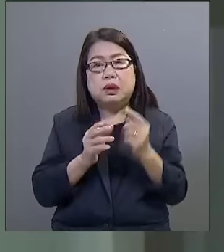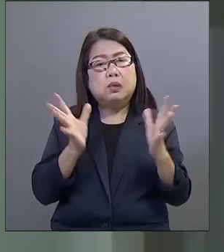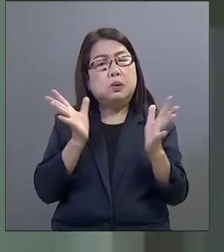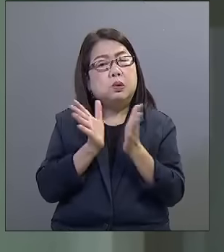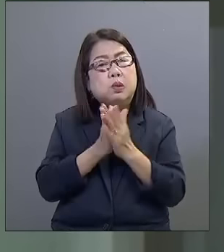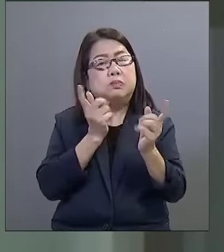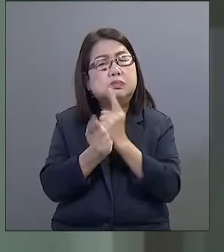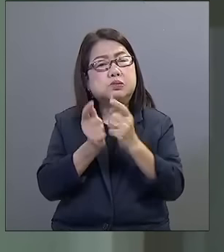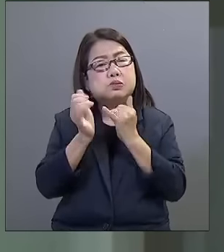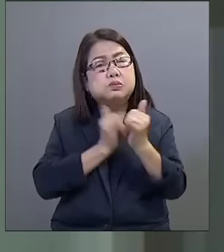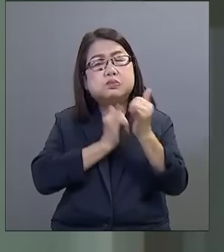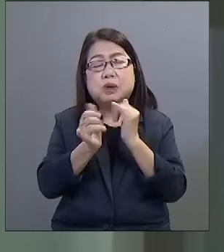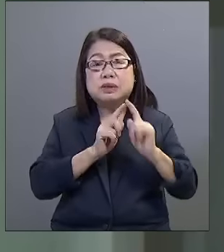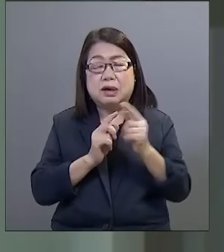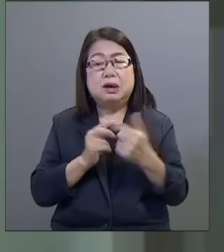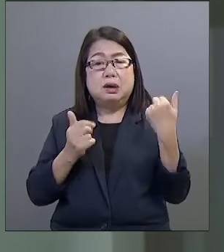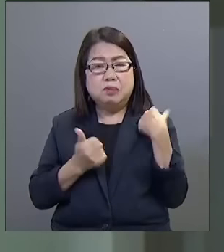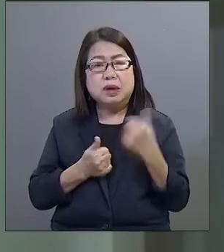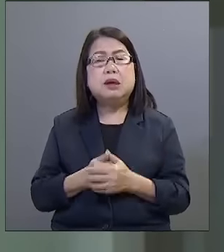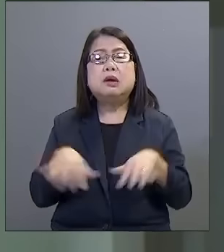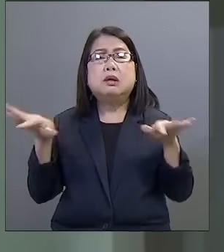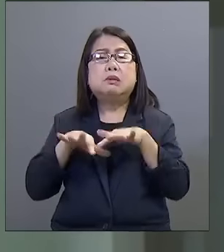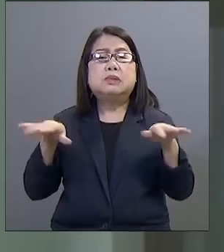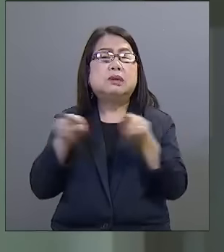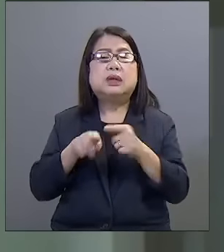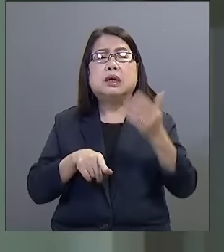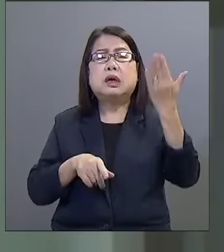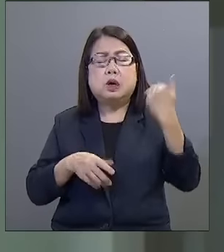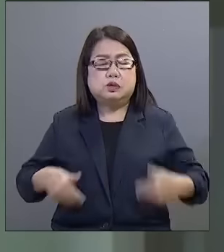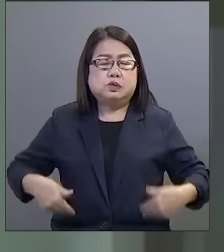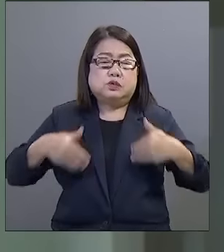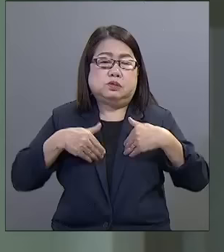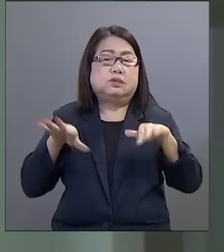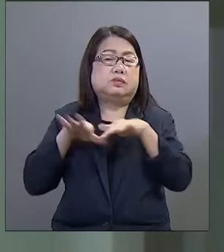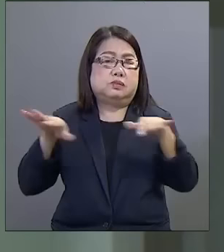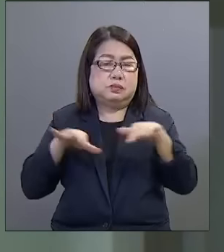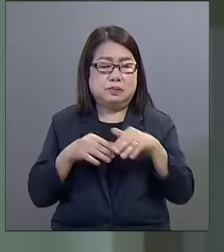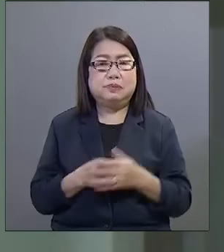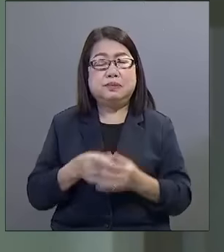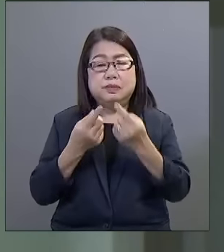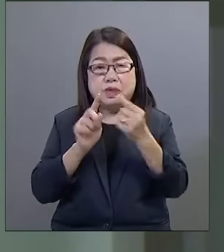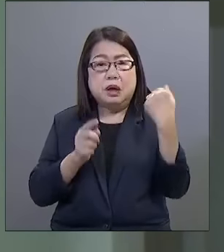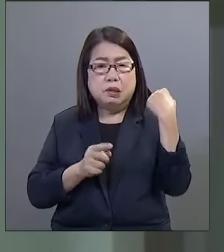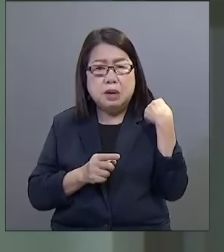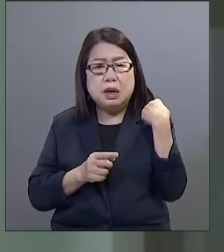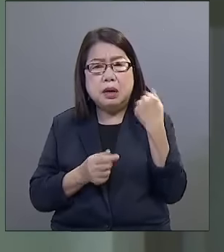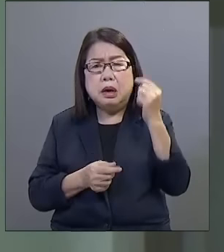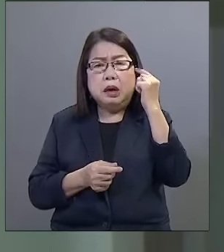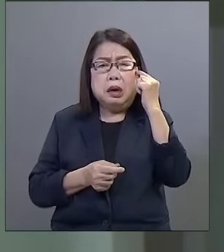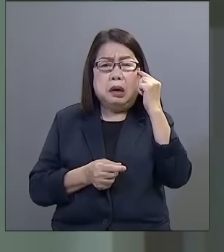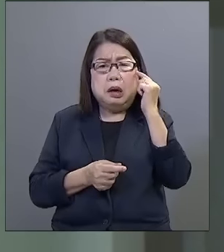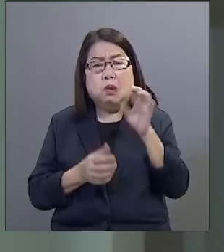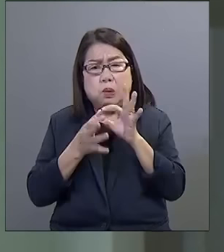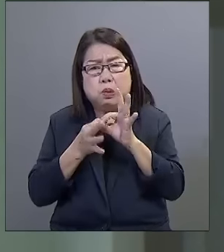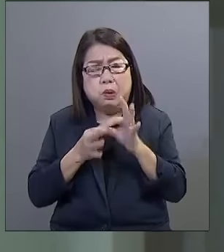ายๆคนเนี่ยเริ่มกลับมาใกล้เคียงกับสภาวะปกติมากขึ้นอาจจะมีการผ่อนคลายมาตรการต่างๆนะคะแต่ว่าก็มีเรื่องที่หลายๆคนเป็นห่วงว่าเอ๊ะเ